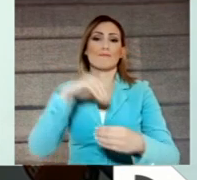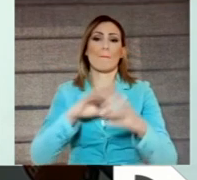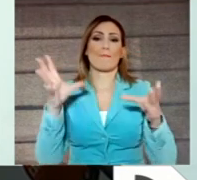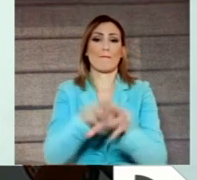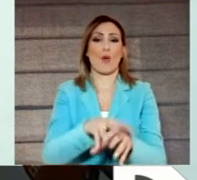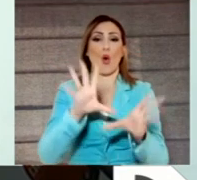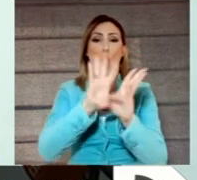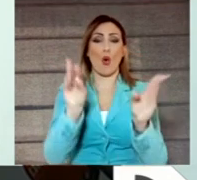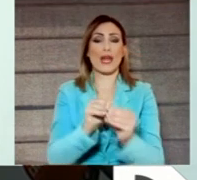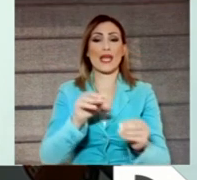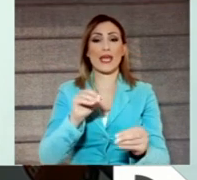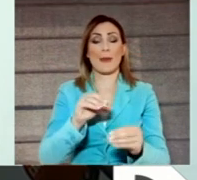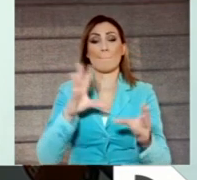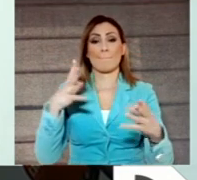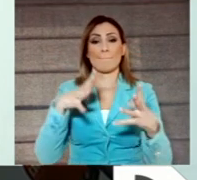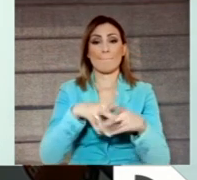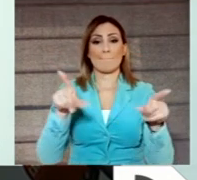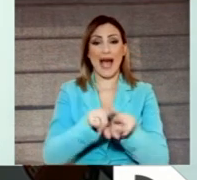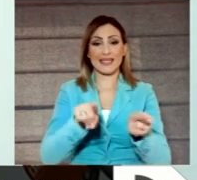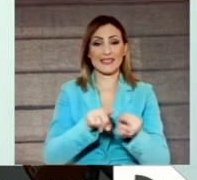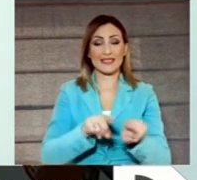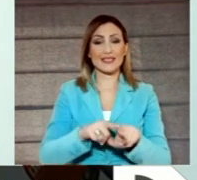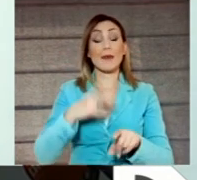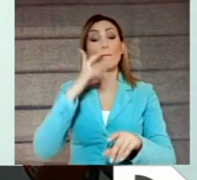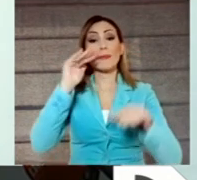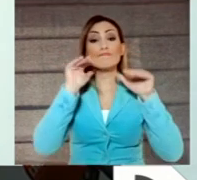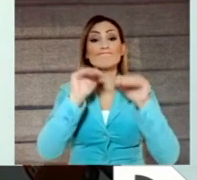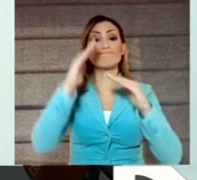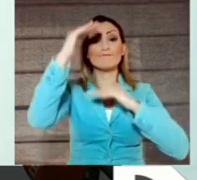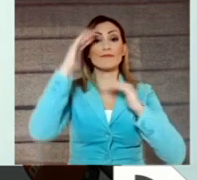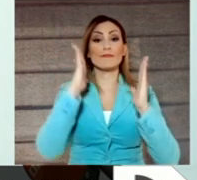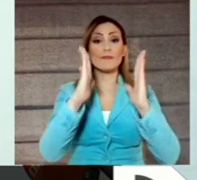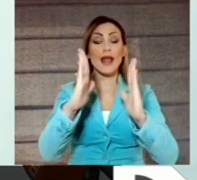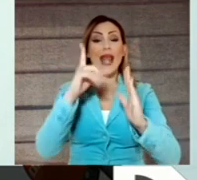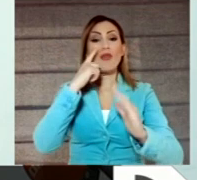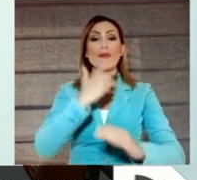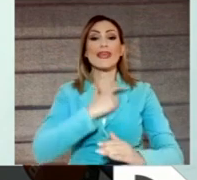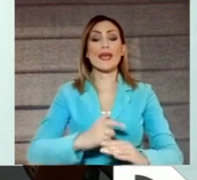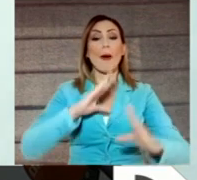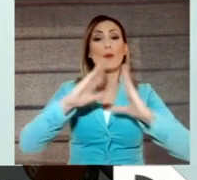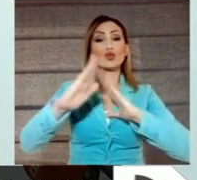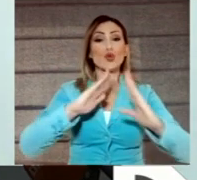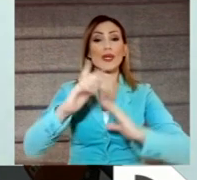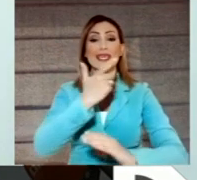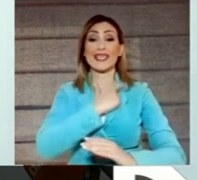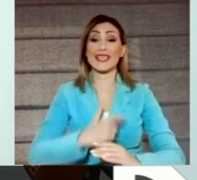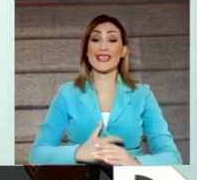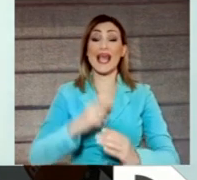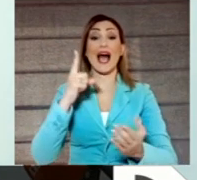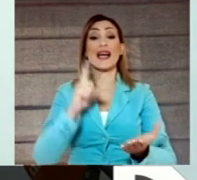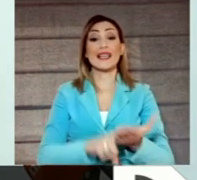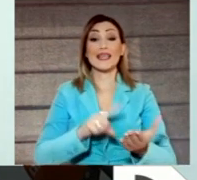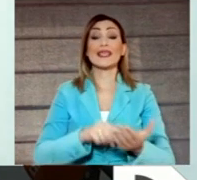μείνουμε προσιλωμένοι στη μεγάλη προσπάθεια να σώσουμε την υγεία μας, να προφυλάξουμε το σύστημα υγείας για να αντέξει εκείνους